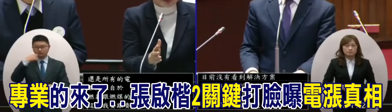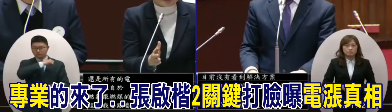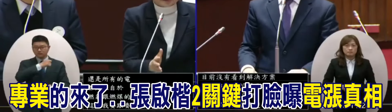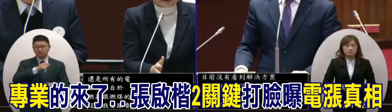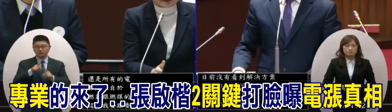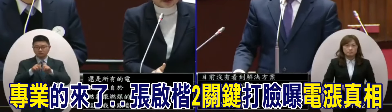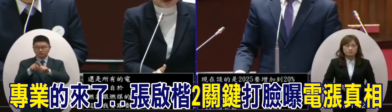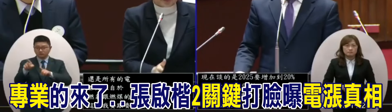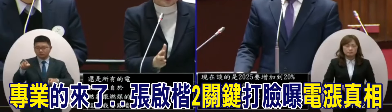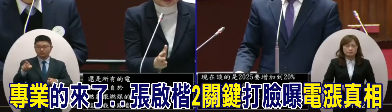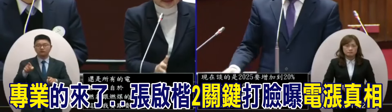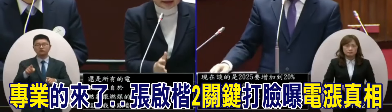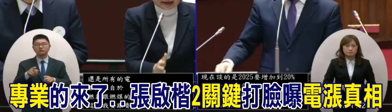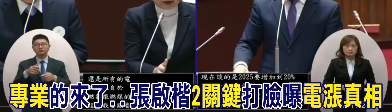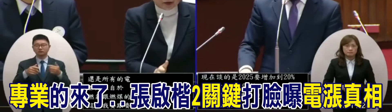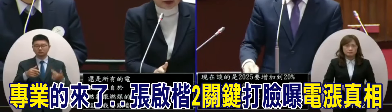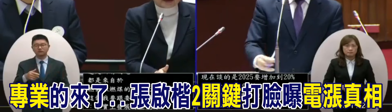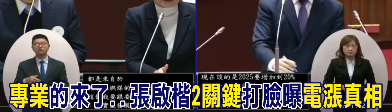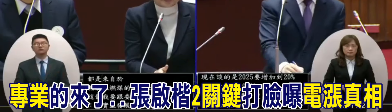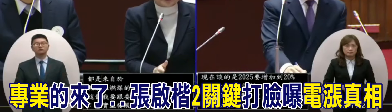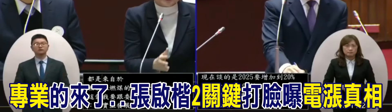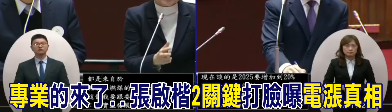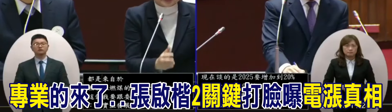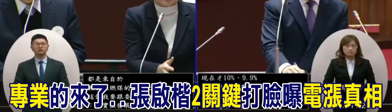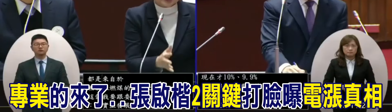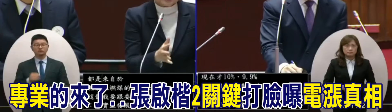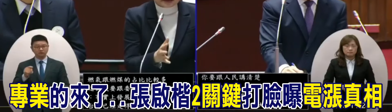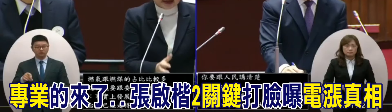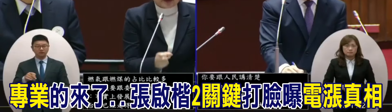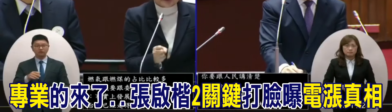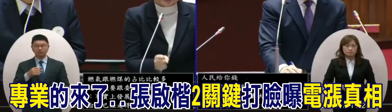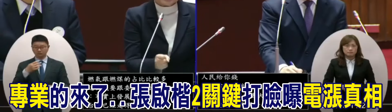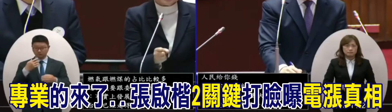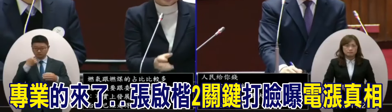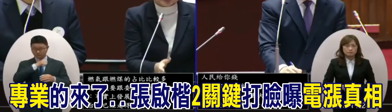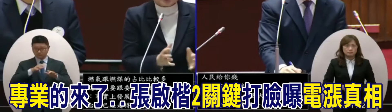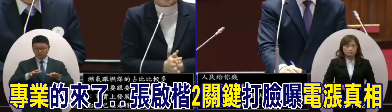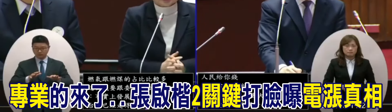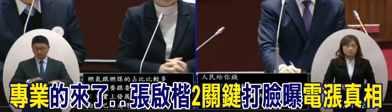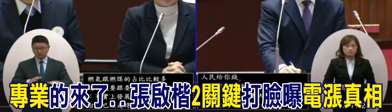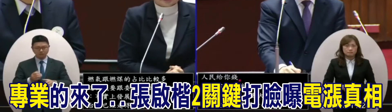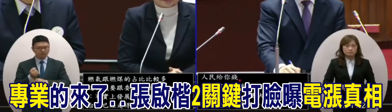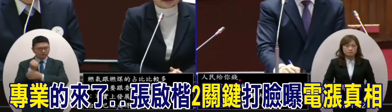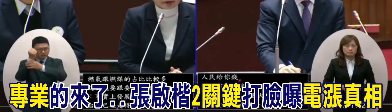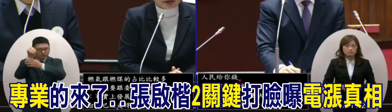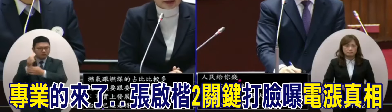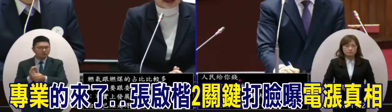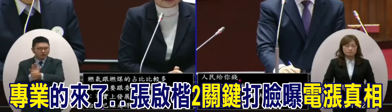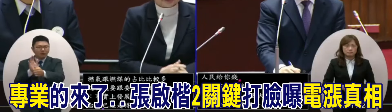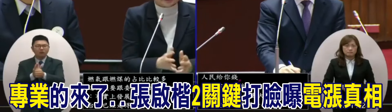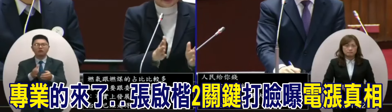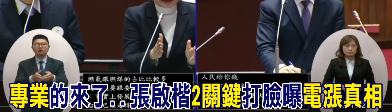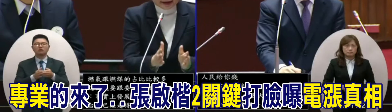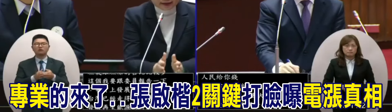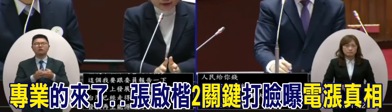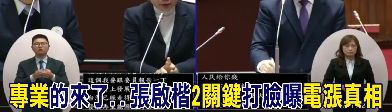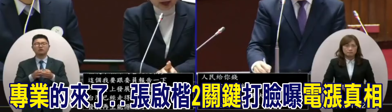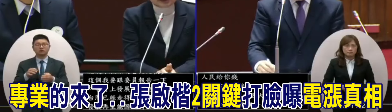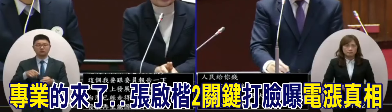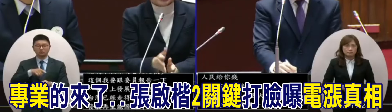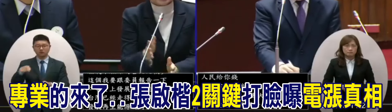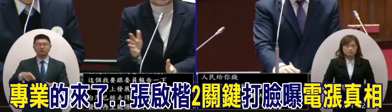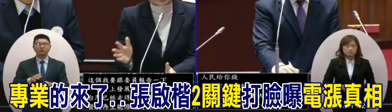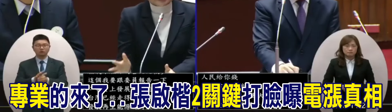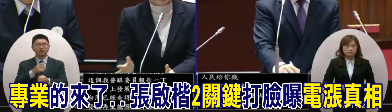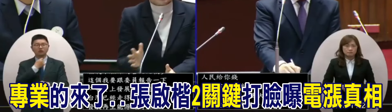生能源的时候，那相关的这个部分，台湾当然要去支持这个再生能源的产业。但是我